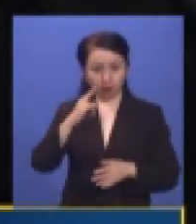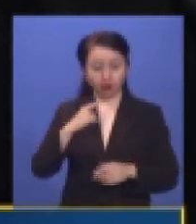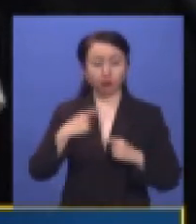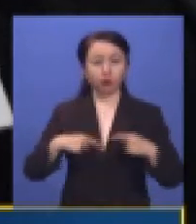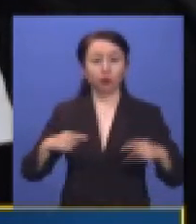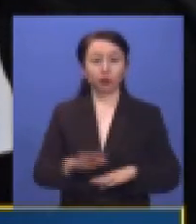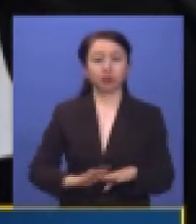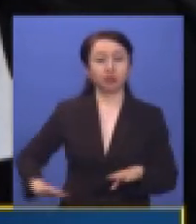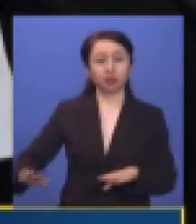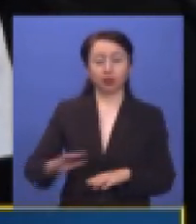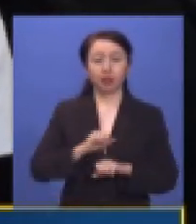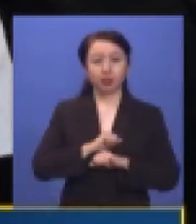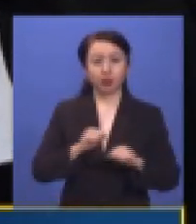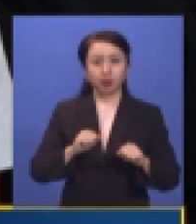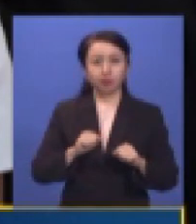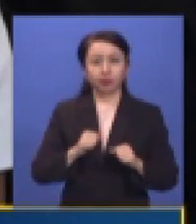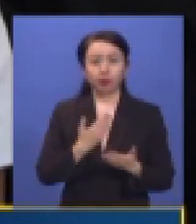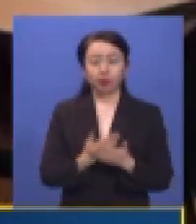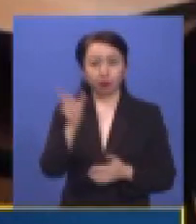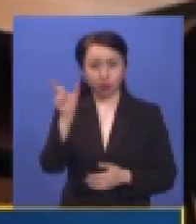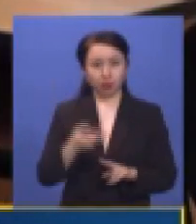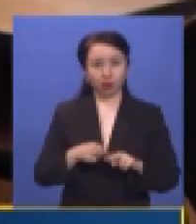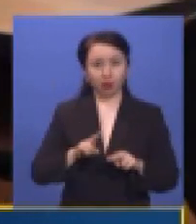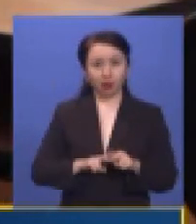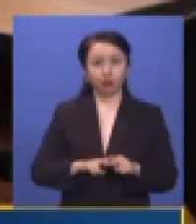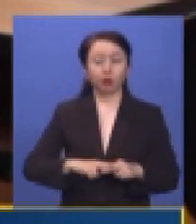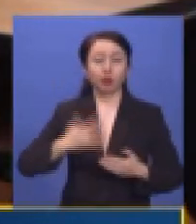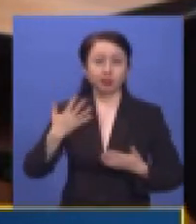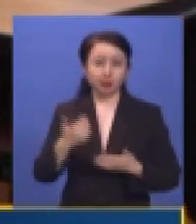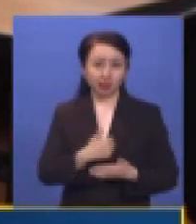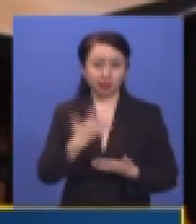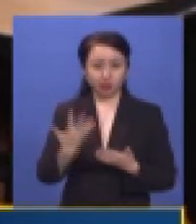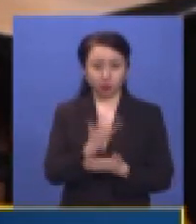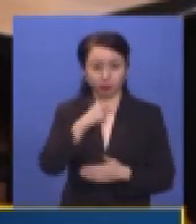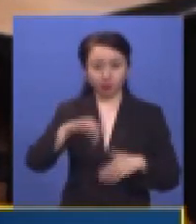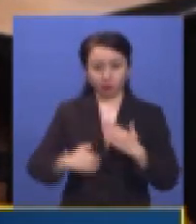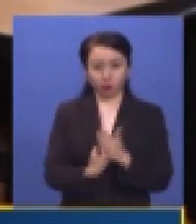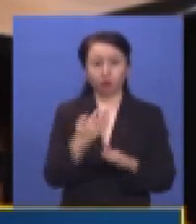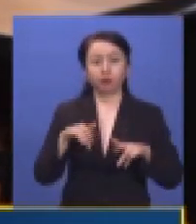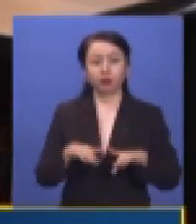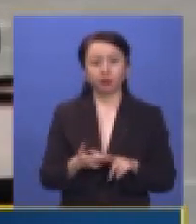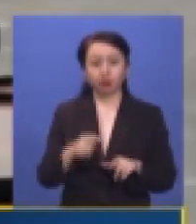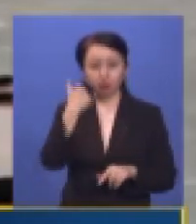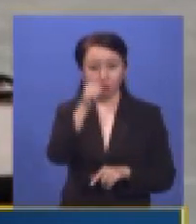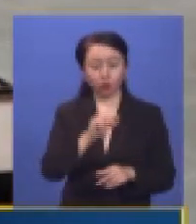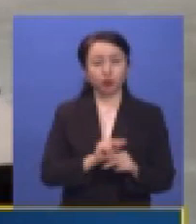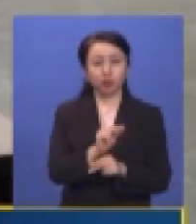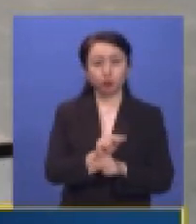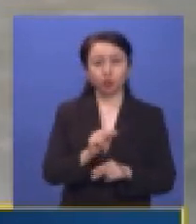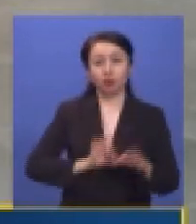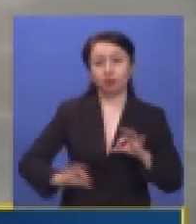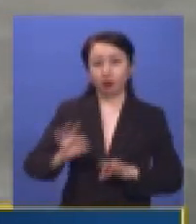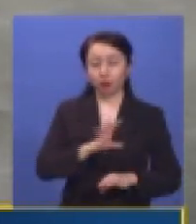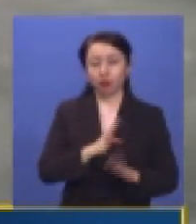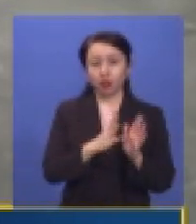другие страны. Героиня нашего сюжета – яркий пример человека, который рискнул и нашел себя в новом деле. Всего в этом году обучение по проекту